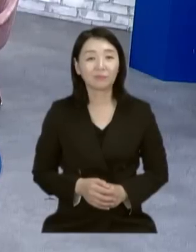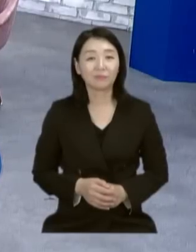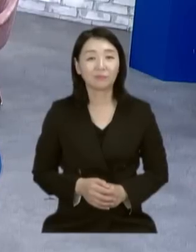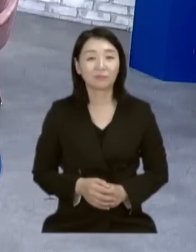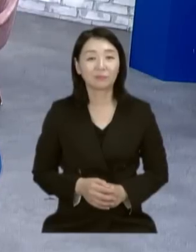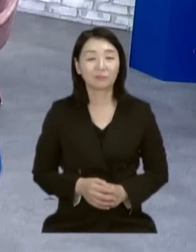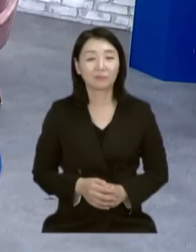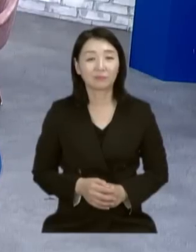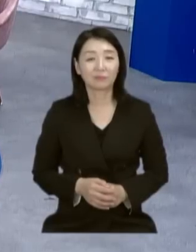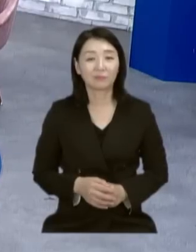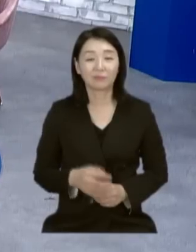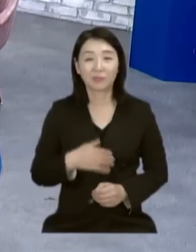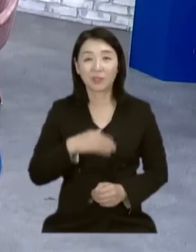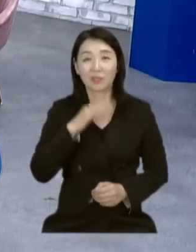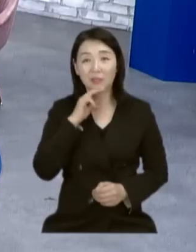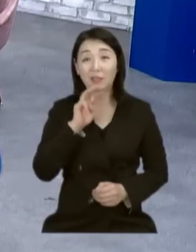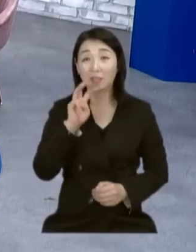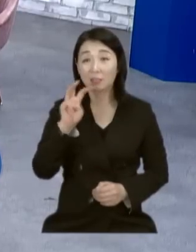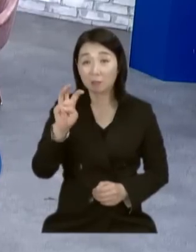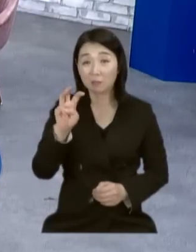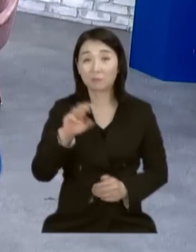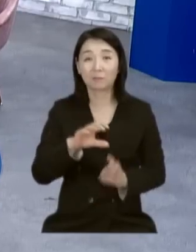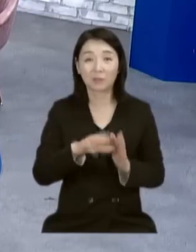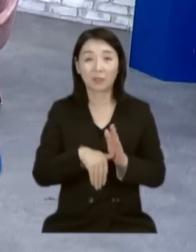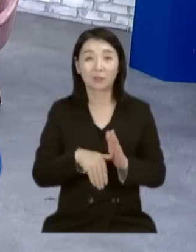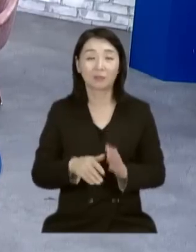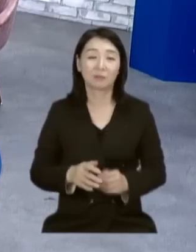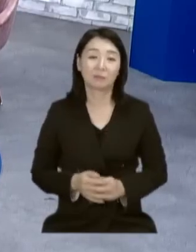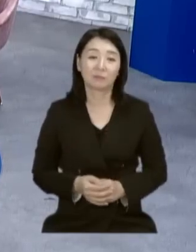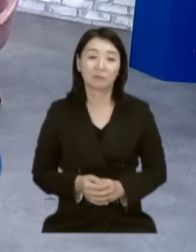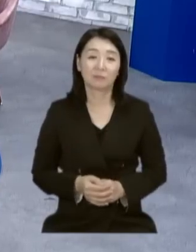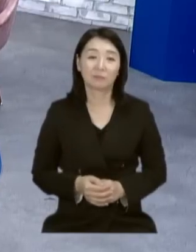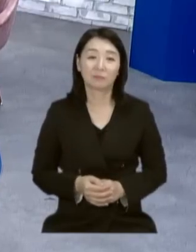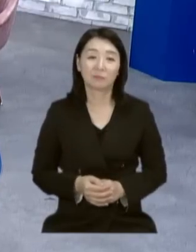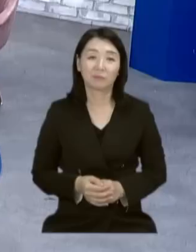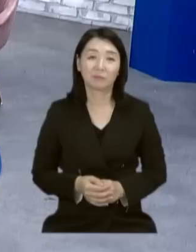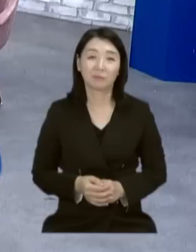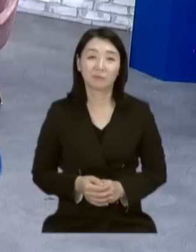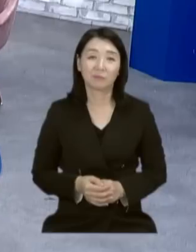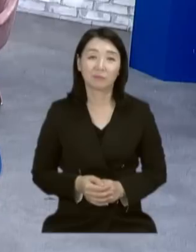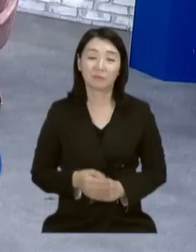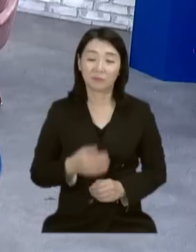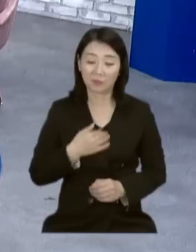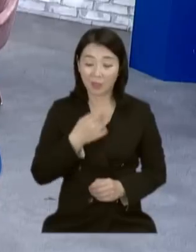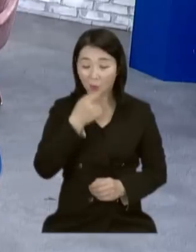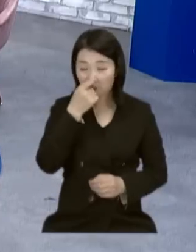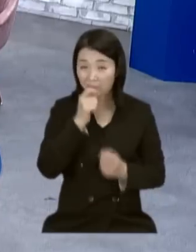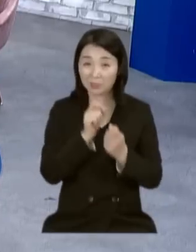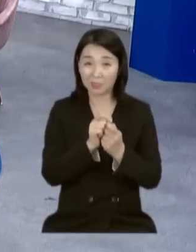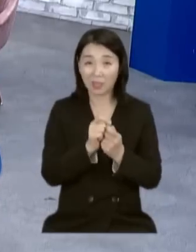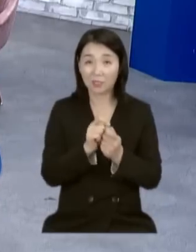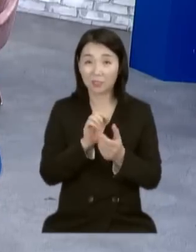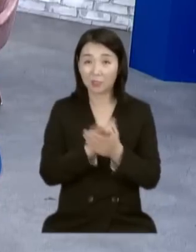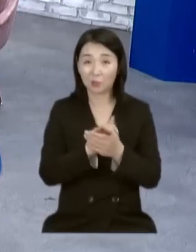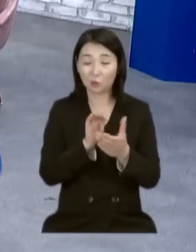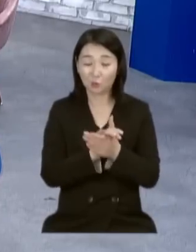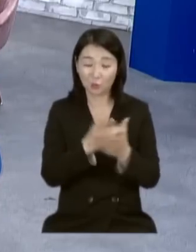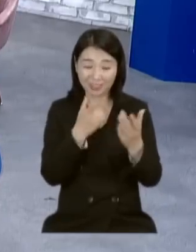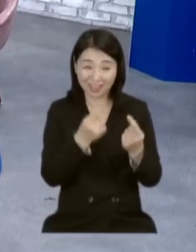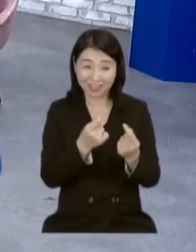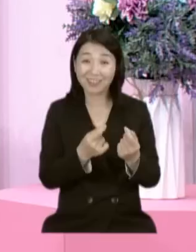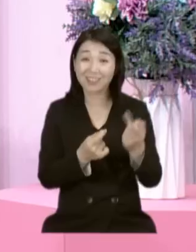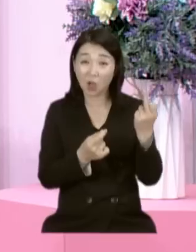그 제가 30세 되던 해에 정말 저하고 친한 친구 같은